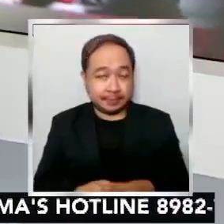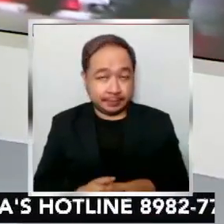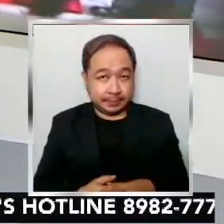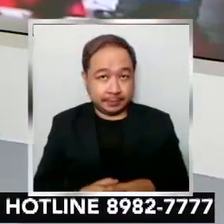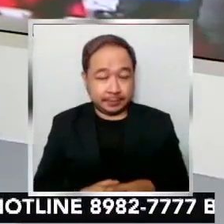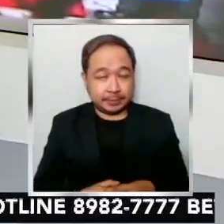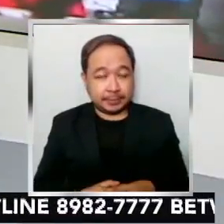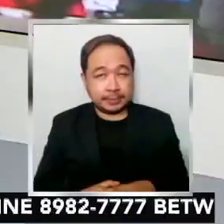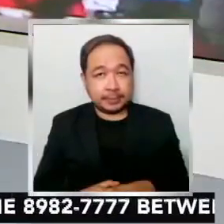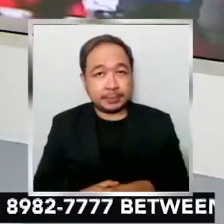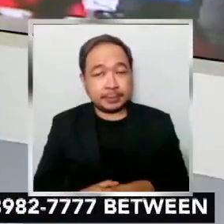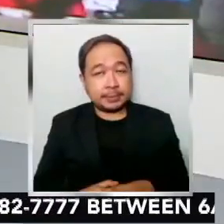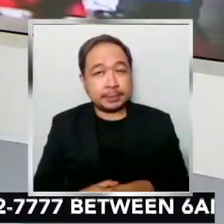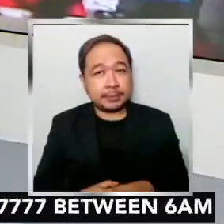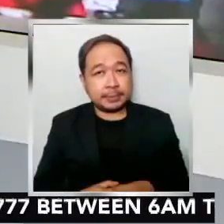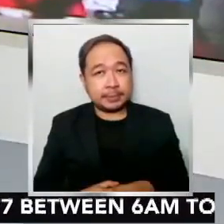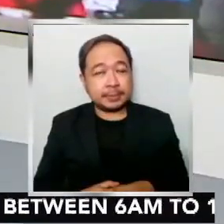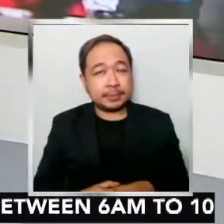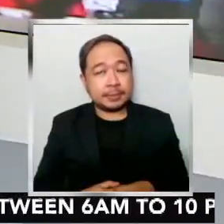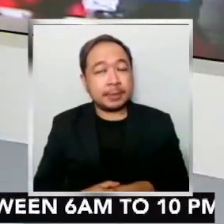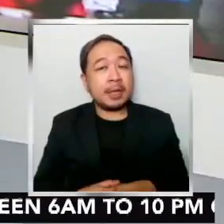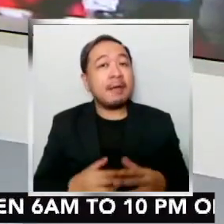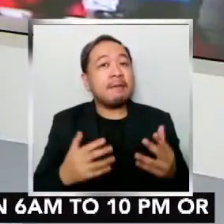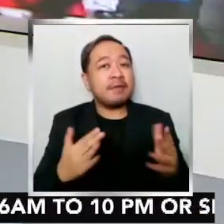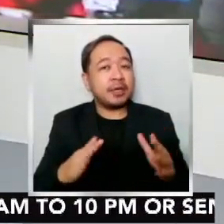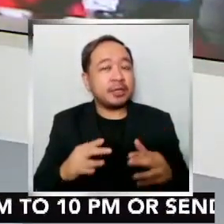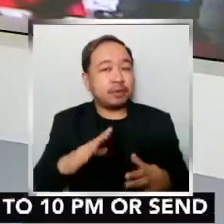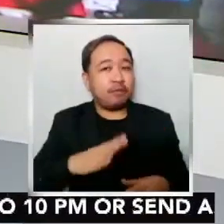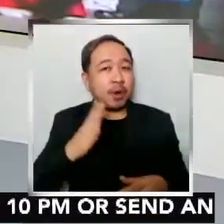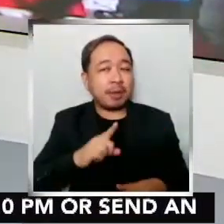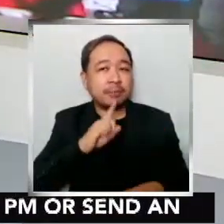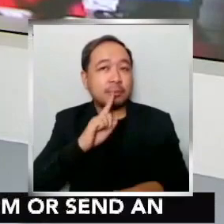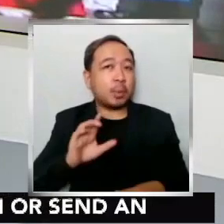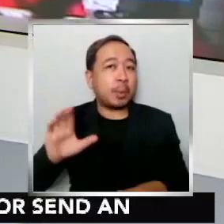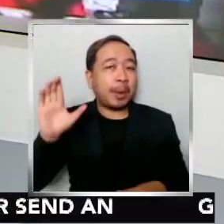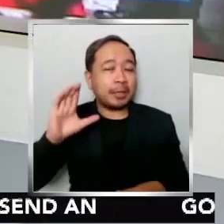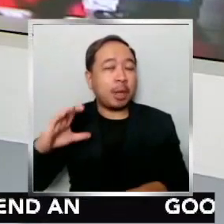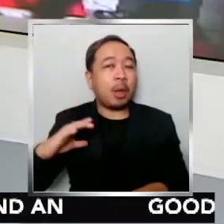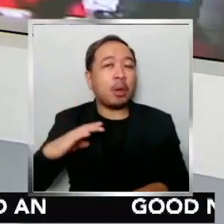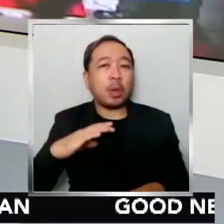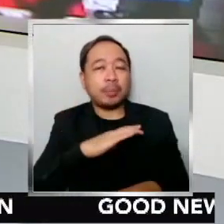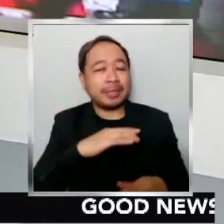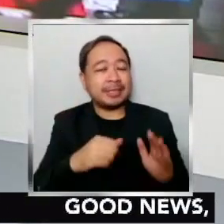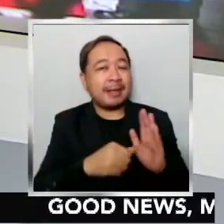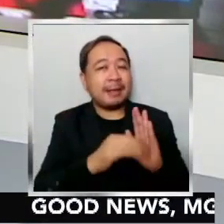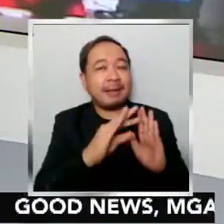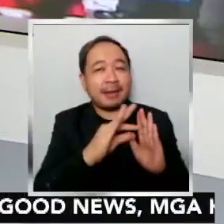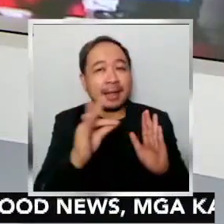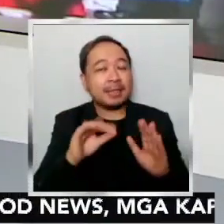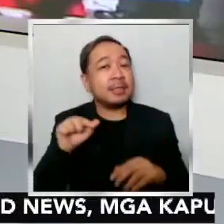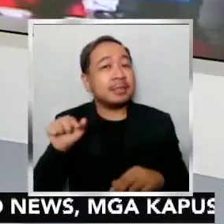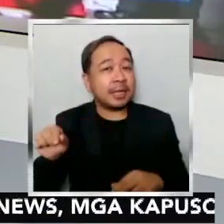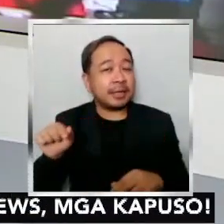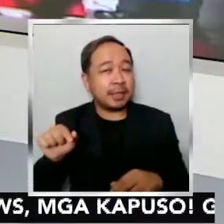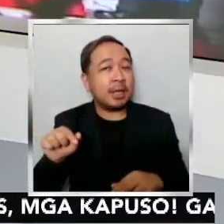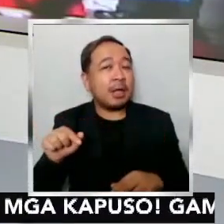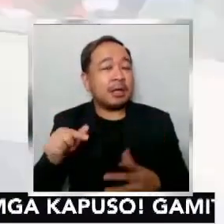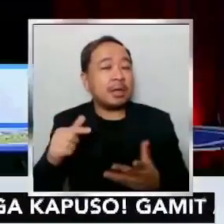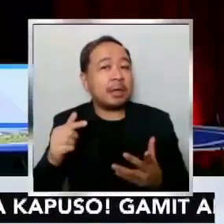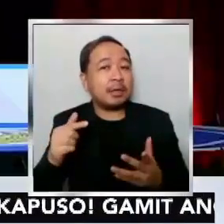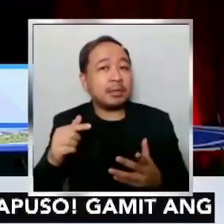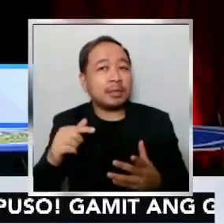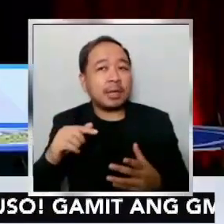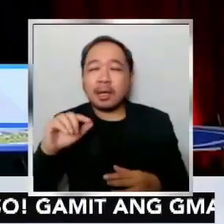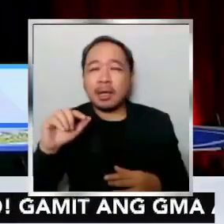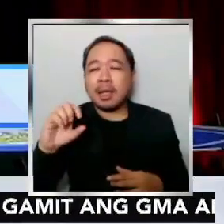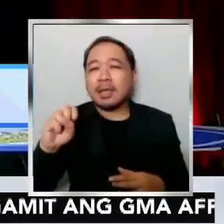Samantala, formal nang nanumpa bilang congressman-elect ng Ilocos Norte 1st District si Ferdinand Alexander Sandro Marcos.